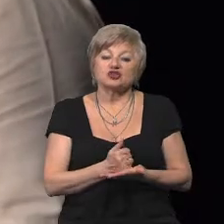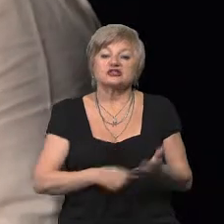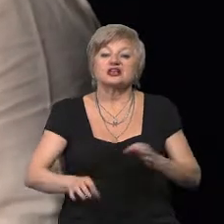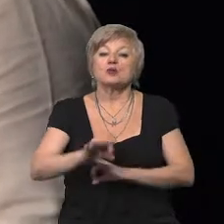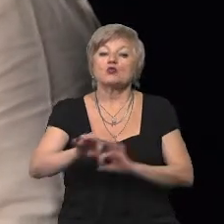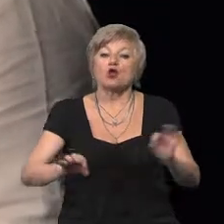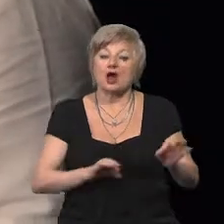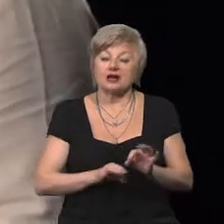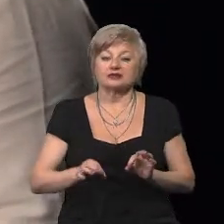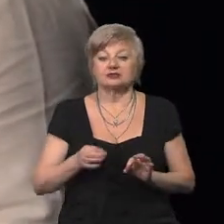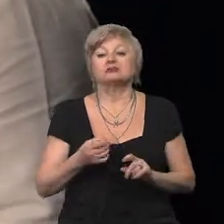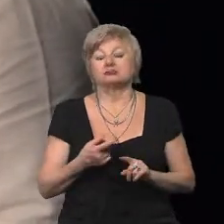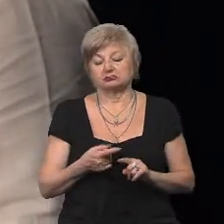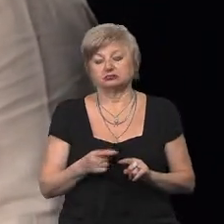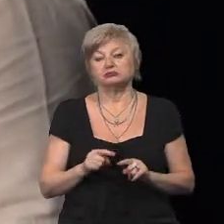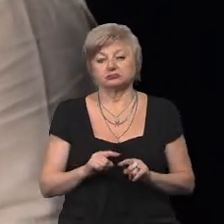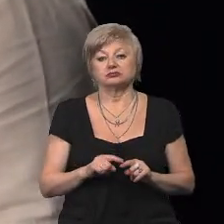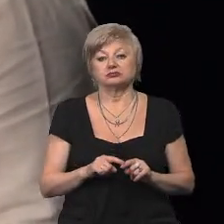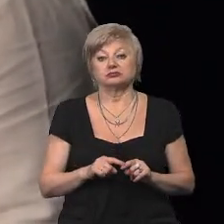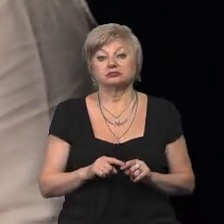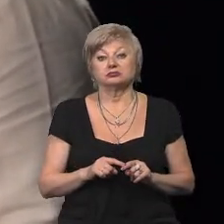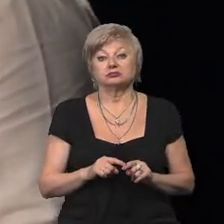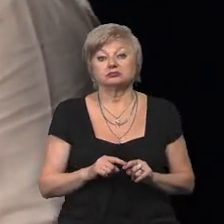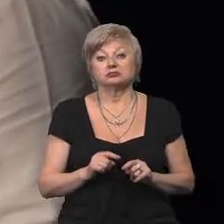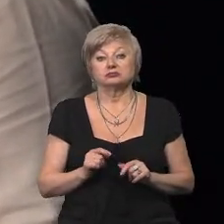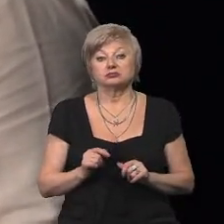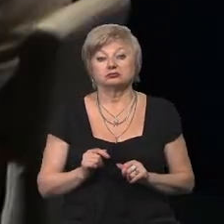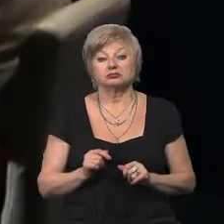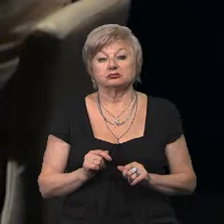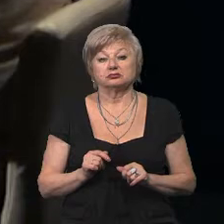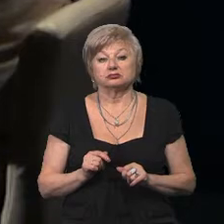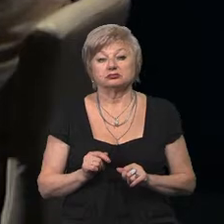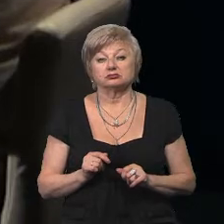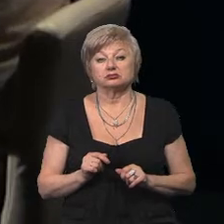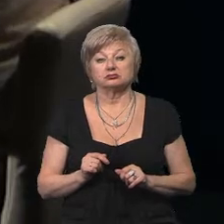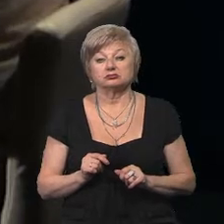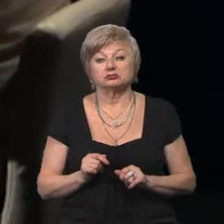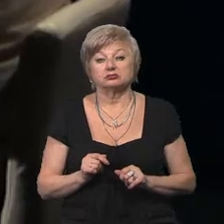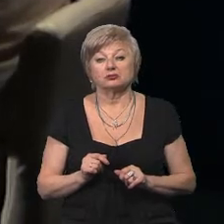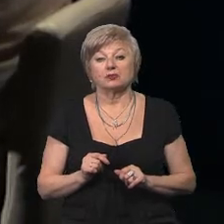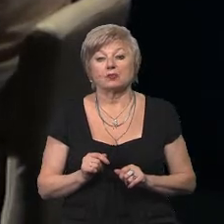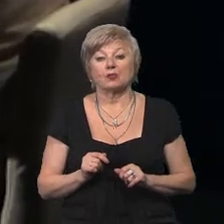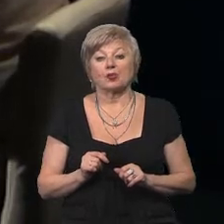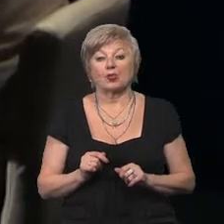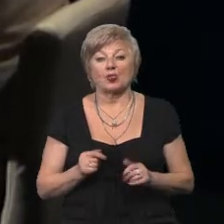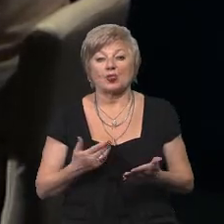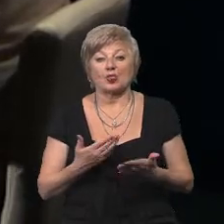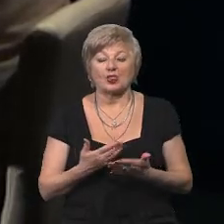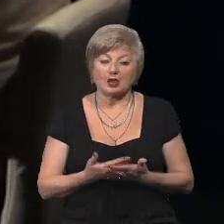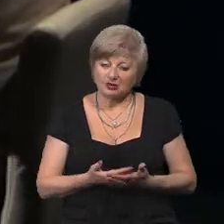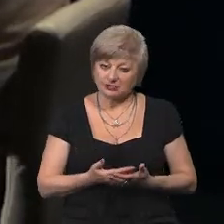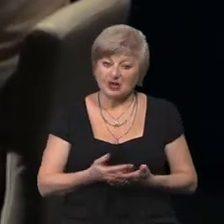вот этого спектакля, да, весь этот этап. От, как это, от идеи, от